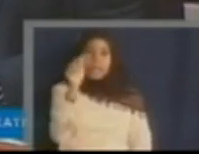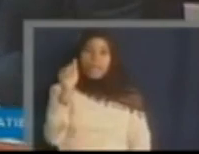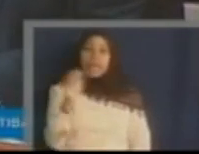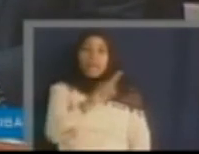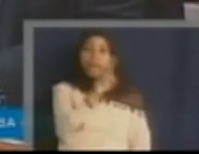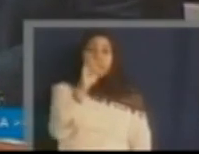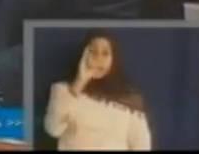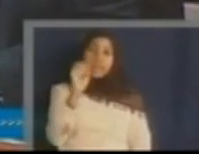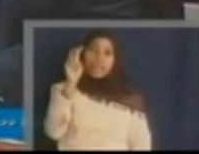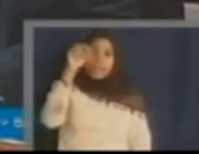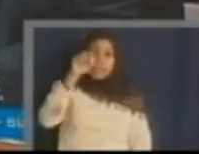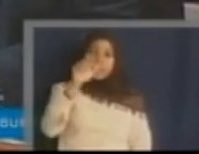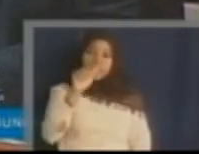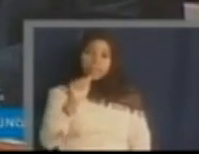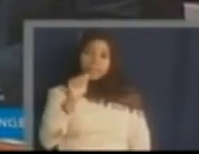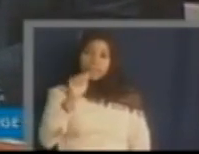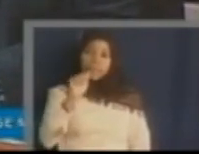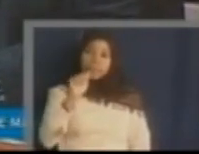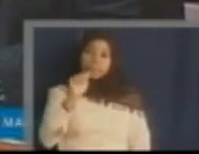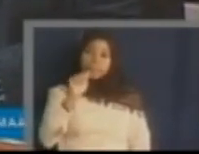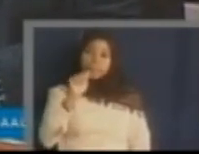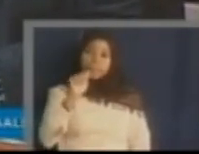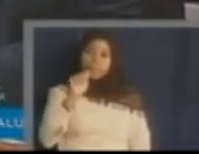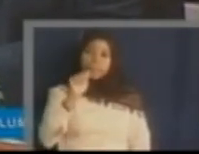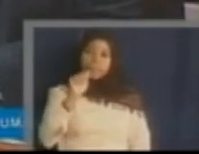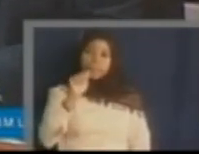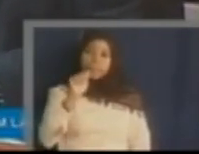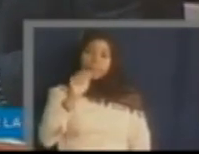Hakuweka saa Mheshimiwa Ole Sendeka. Mara baada ya mkutano huu.